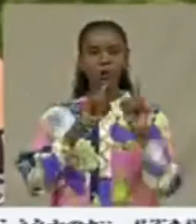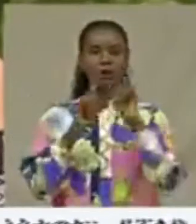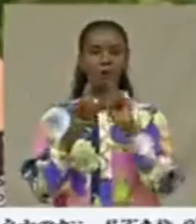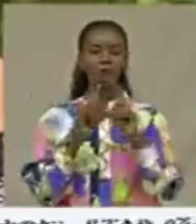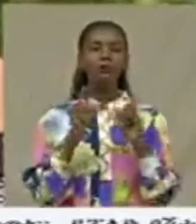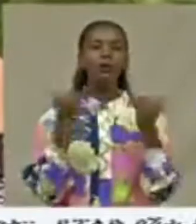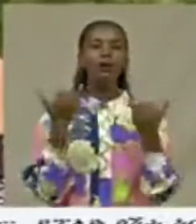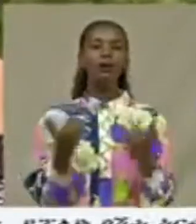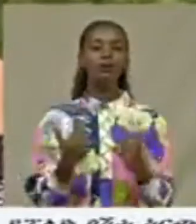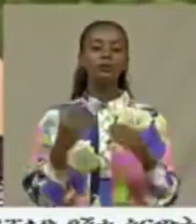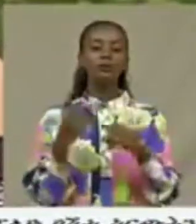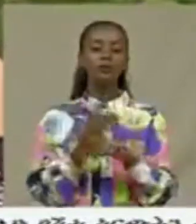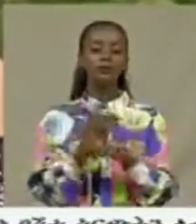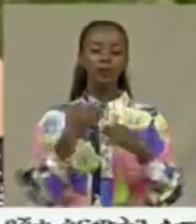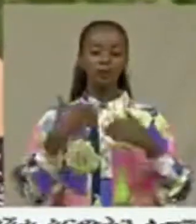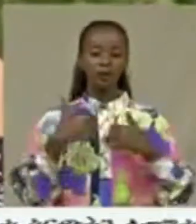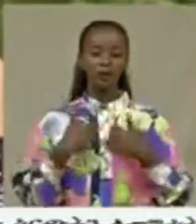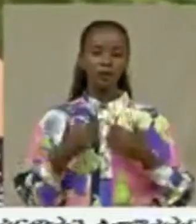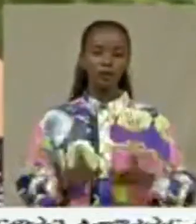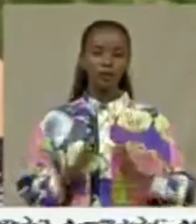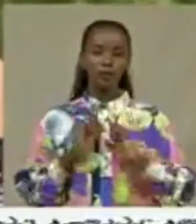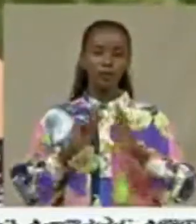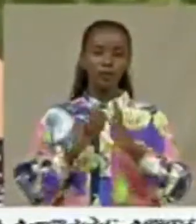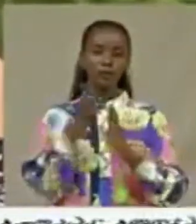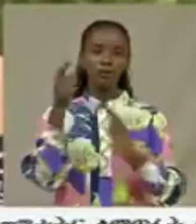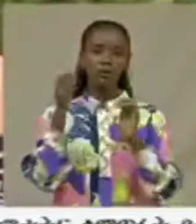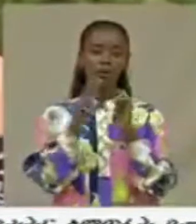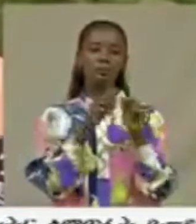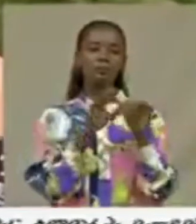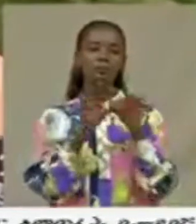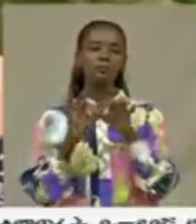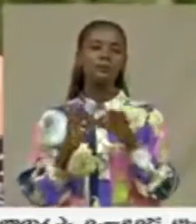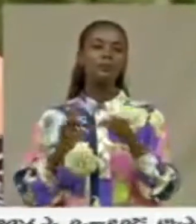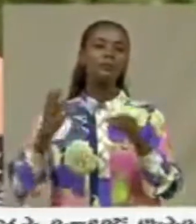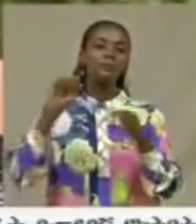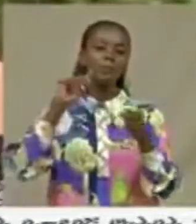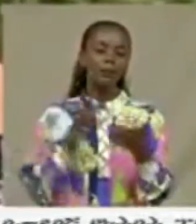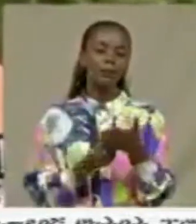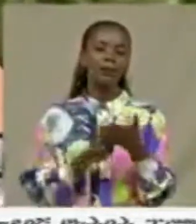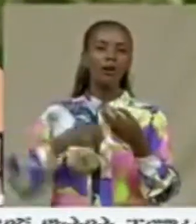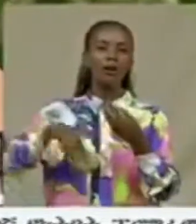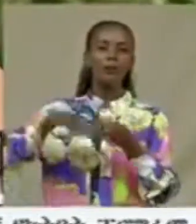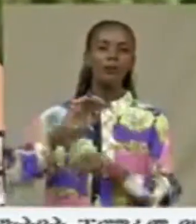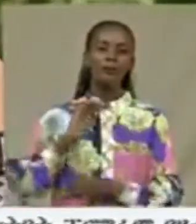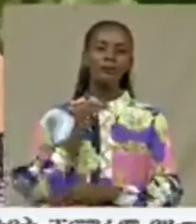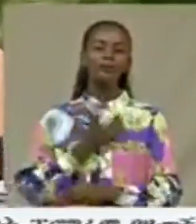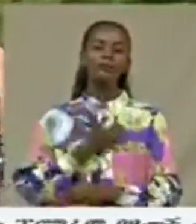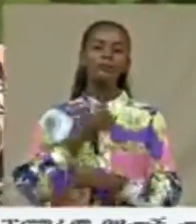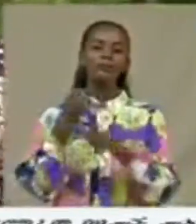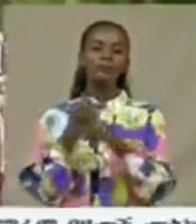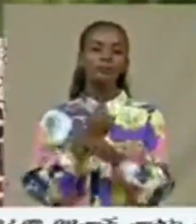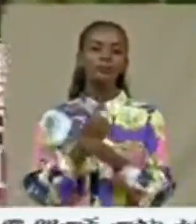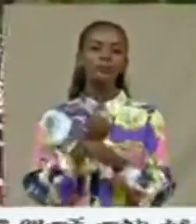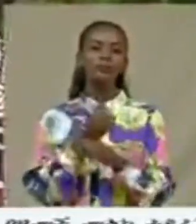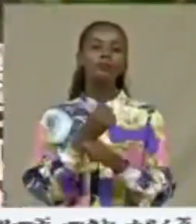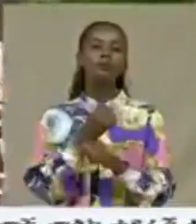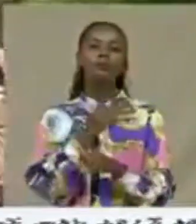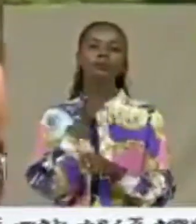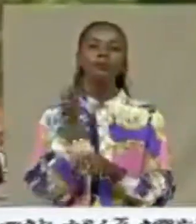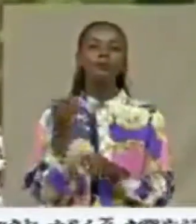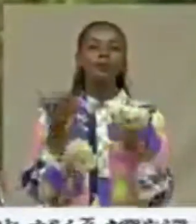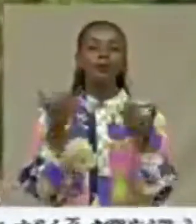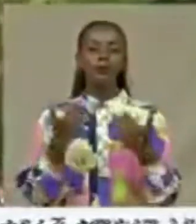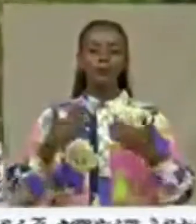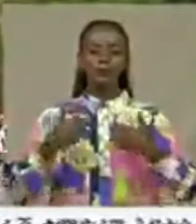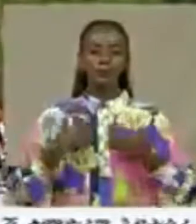አሁን እየተፈጠረ ካለው የኑሮ ውድነት ጋር ተያይዞ በተጨባጭ በአካባቢያችን ብናመርታቸውና ብንሰራቸው አሁን